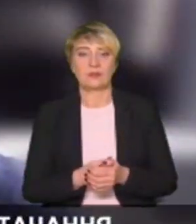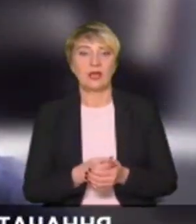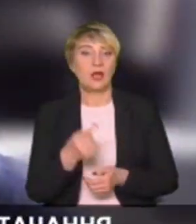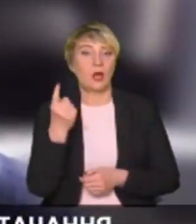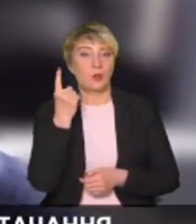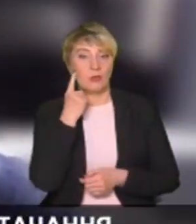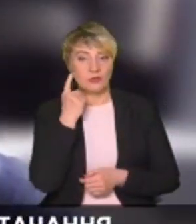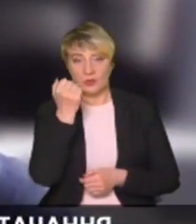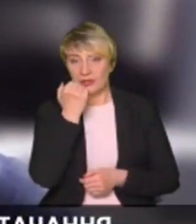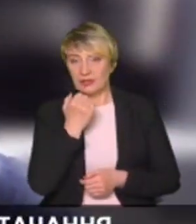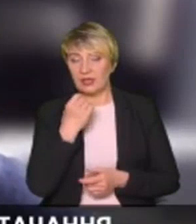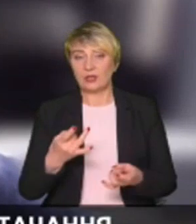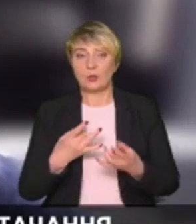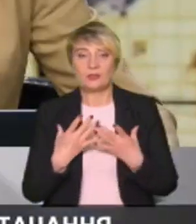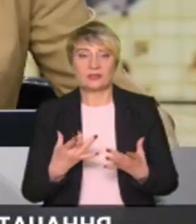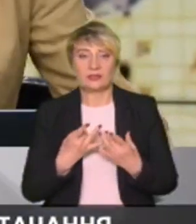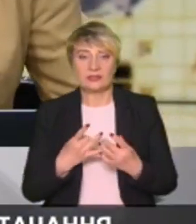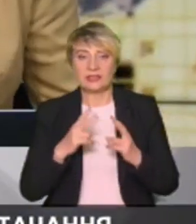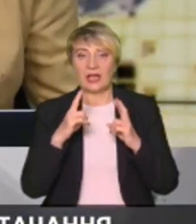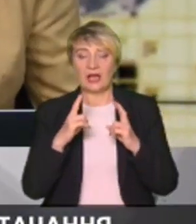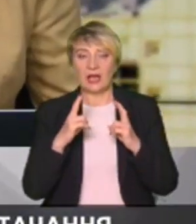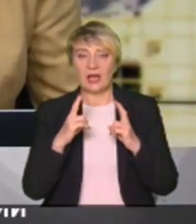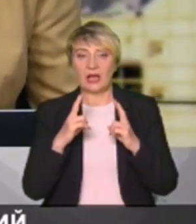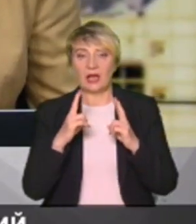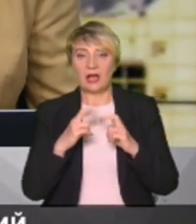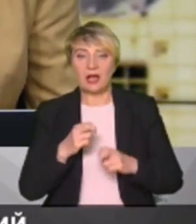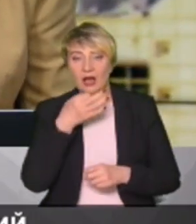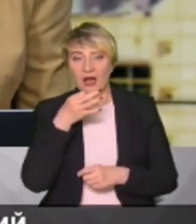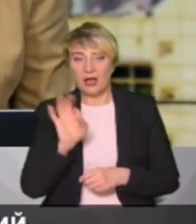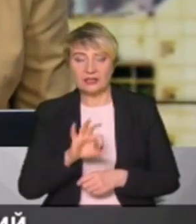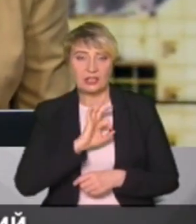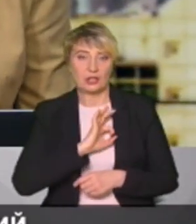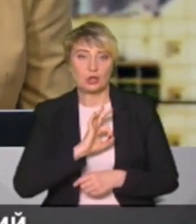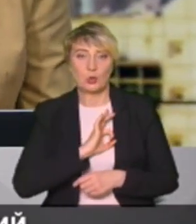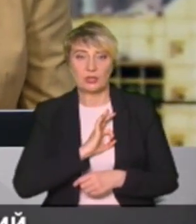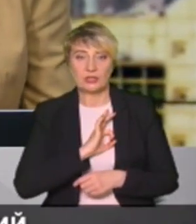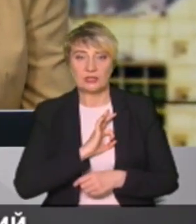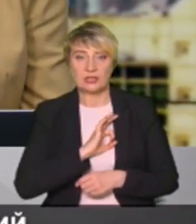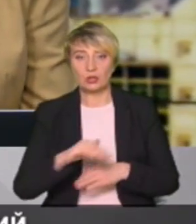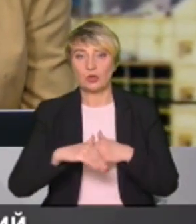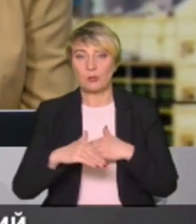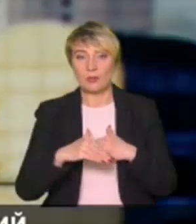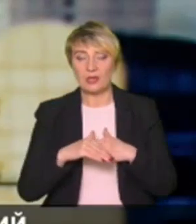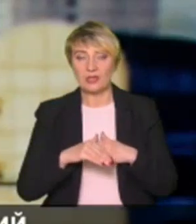це пояснення. Андрій Вігірінський, аналітик-юрист, ось допомагав розібратися, що ж означають ці заяви політиків.